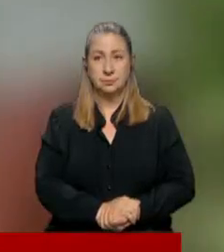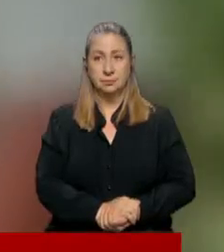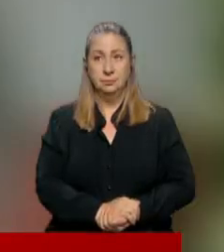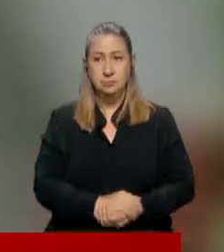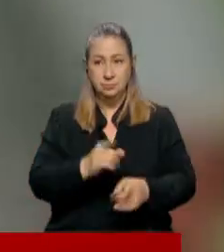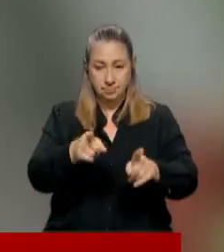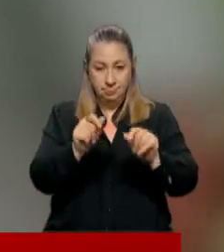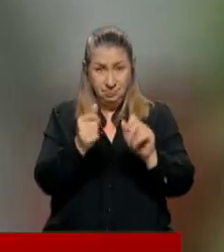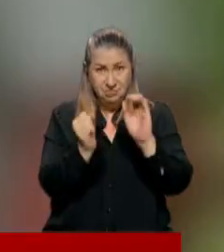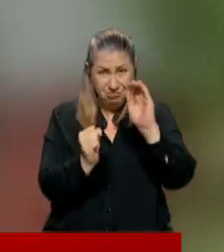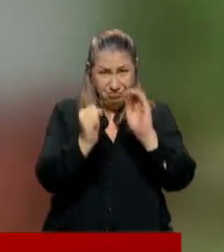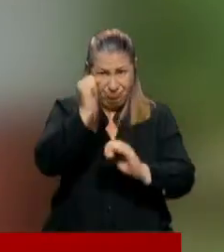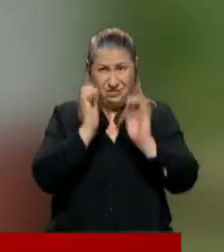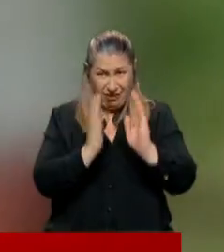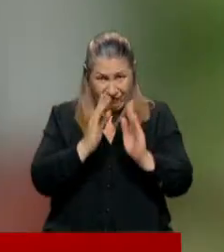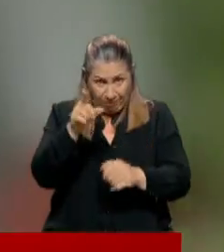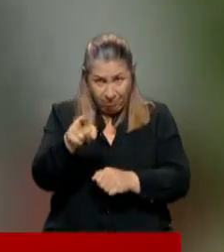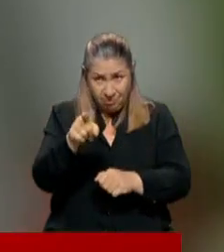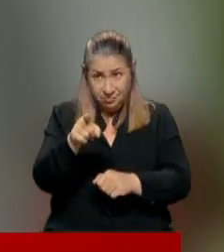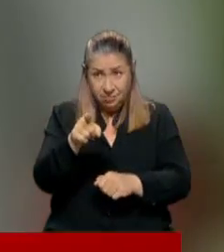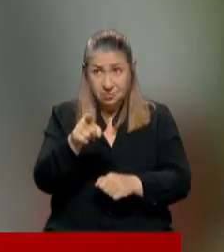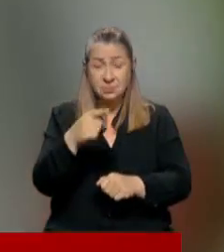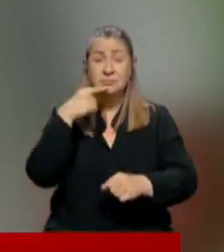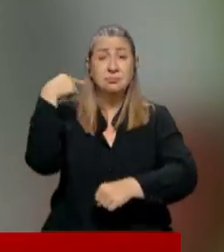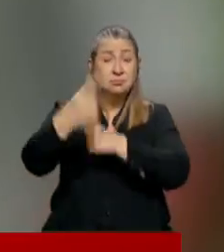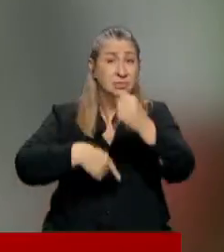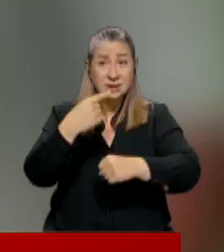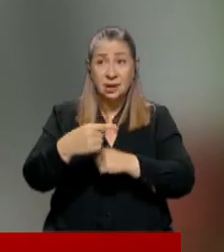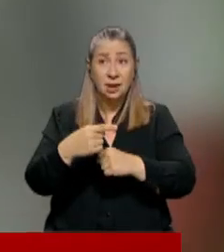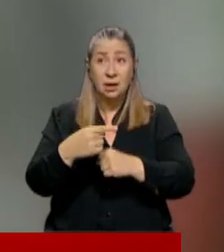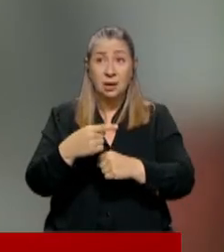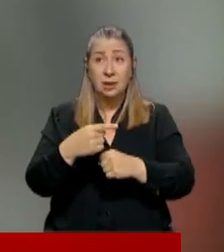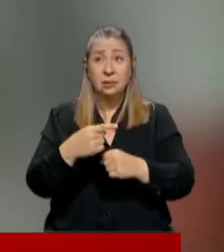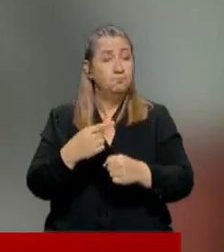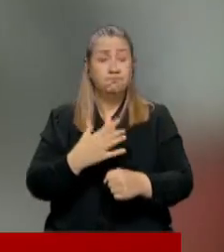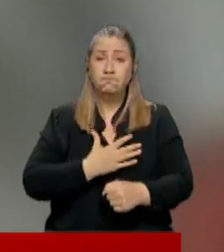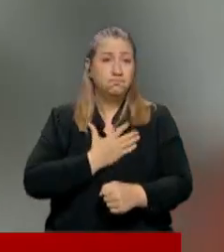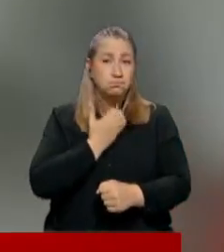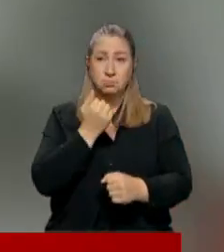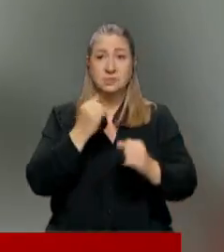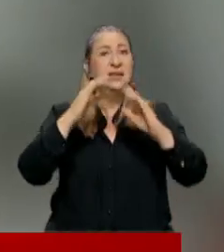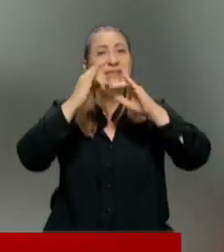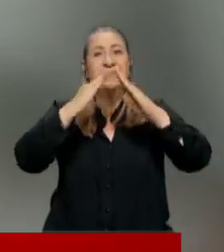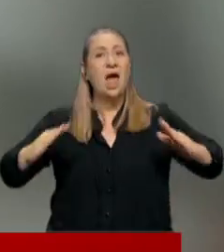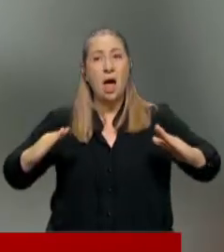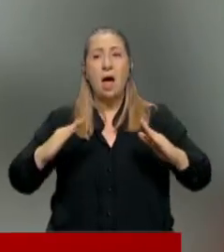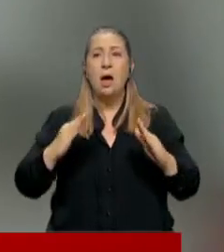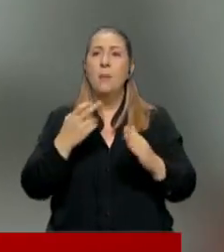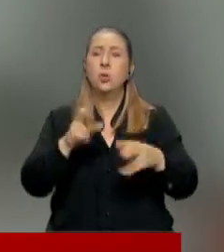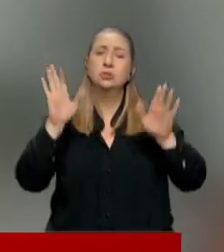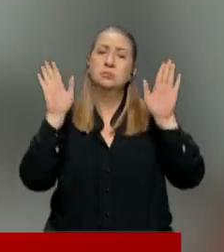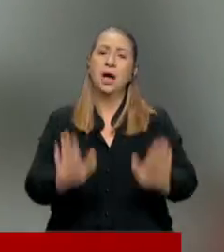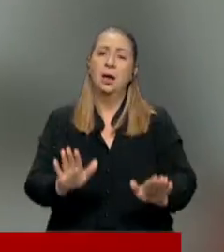Bu şekilde fiyatlar devam ederse seneye ne yazık ki seralarımız boş kalacak. Boş